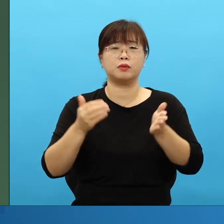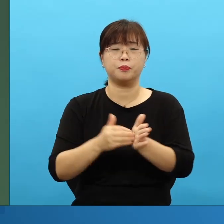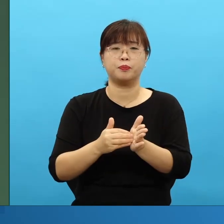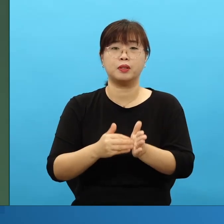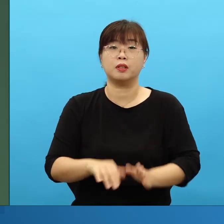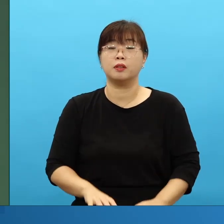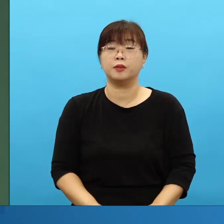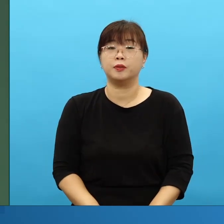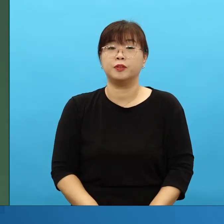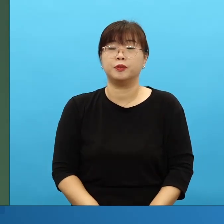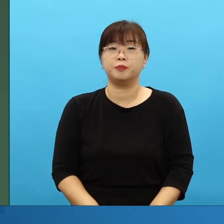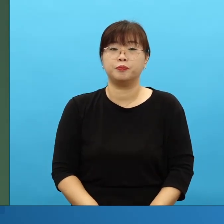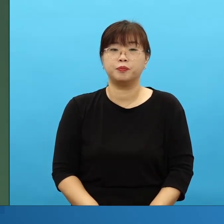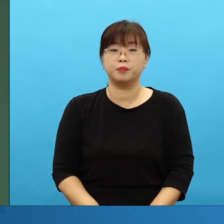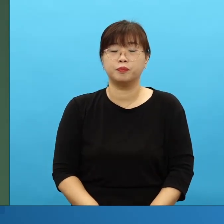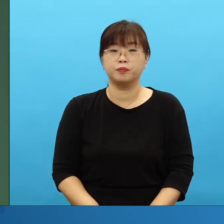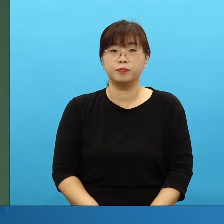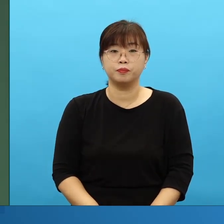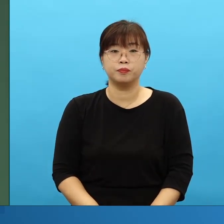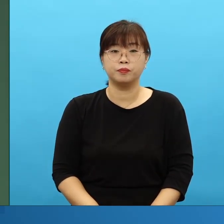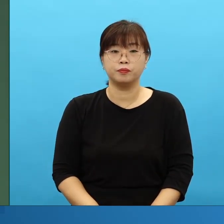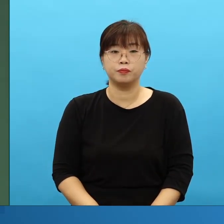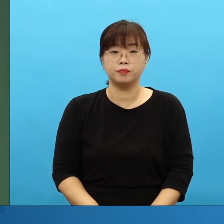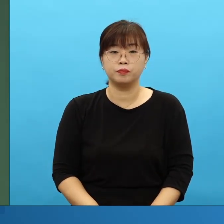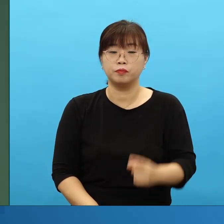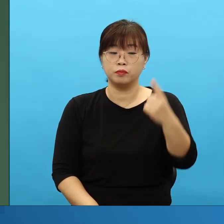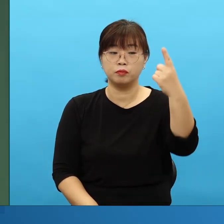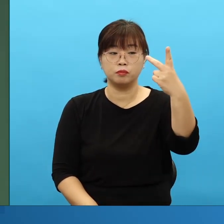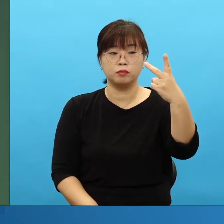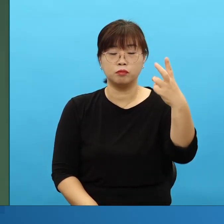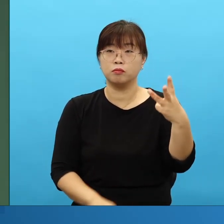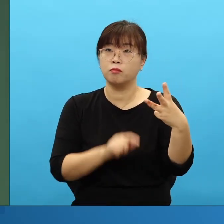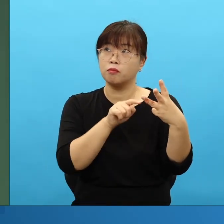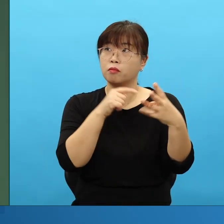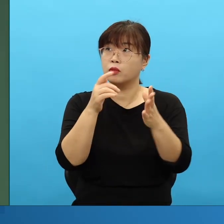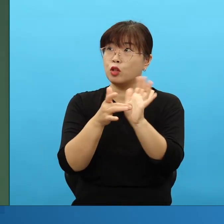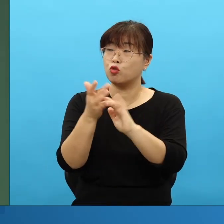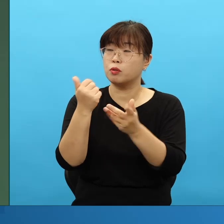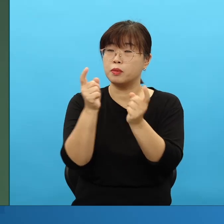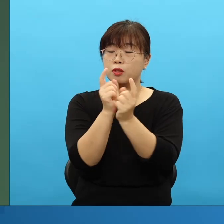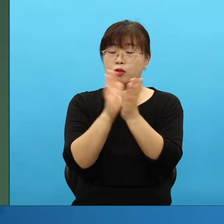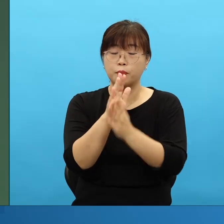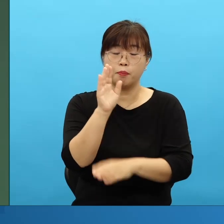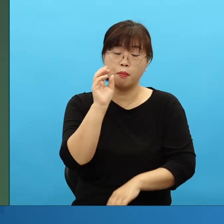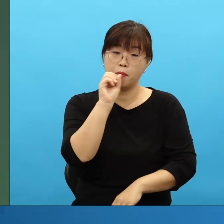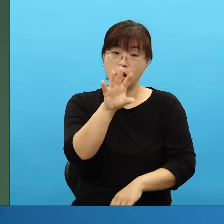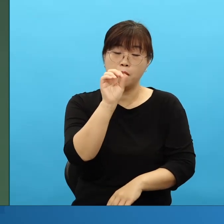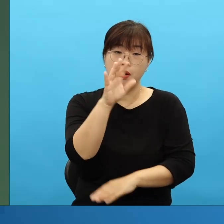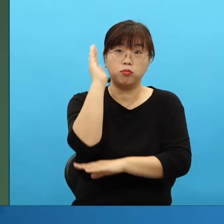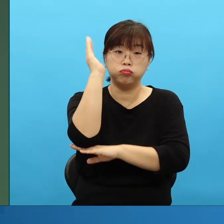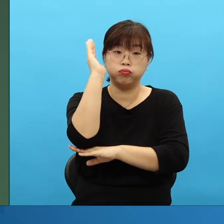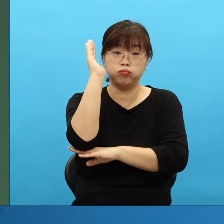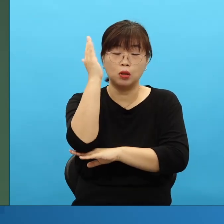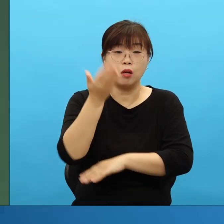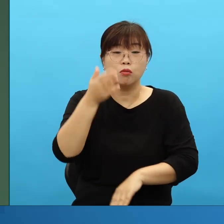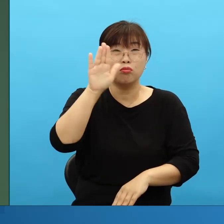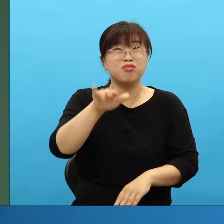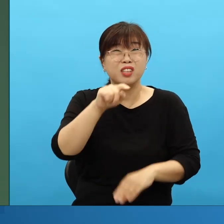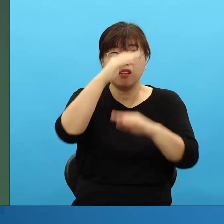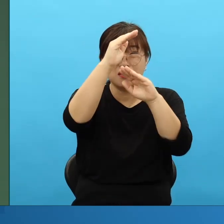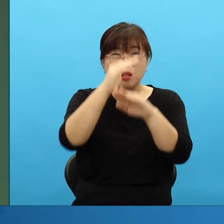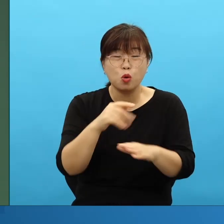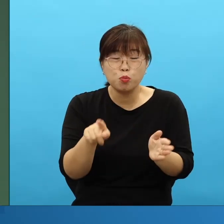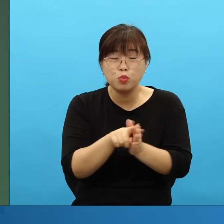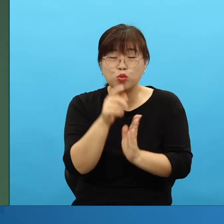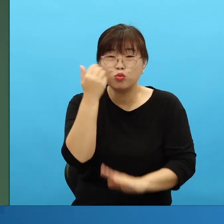it's very difficult to believe this. 뭐 누가 믿겠습니까? Who can believe this? 돈 천 원보다 가치가 없지. You might even think